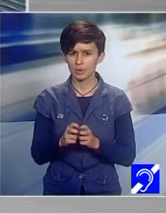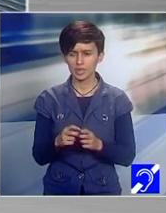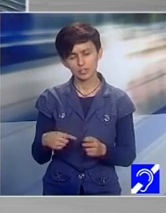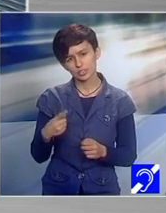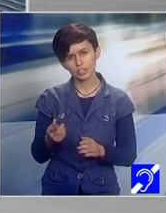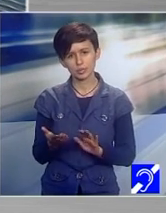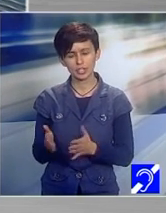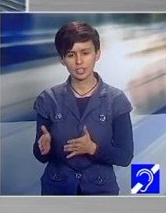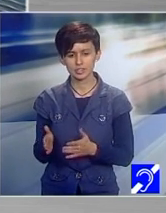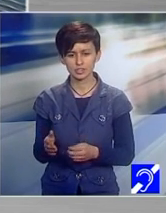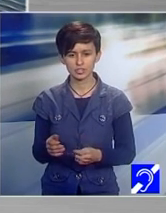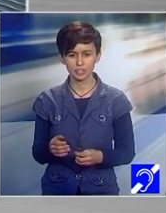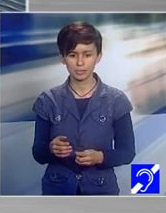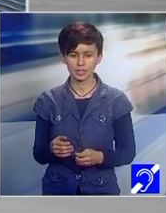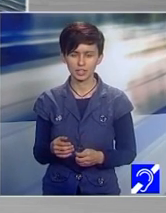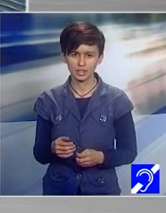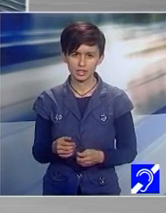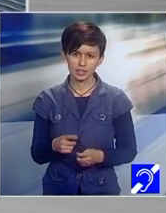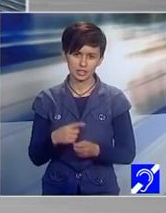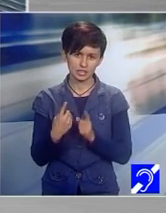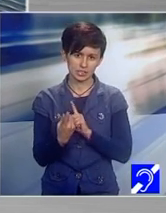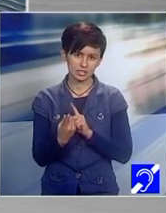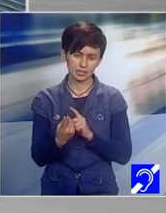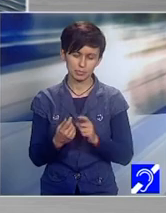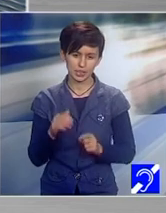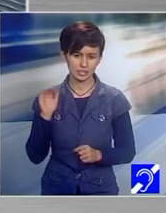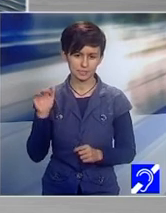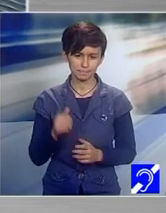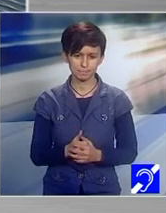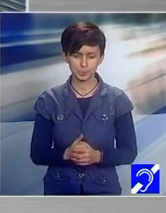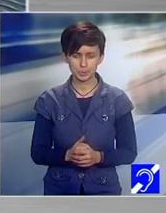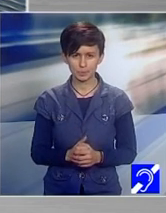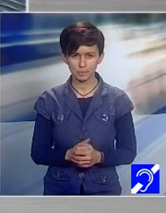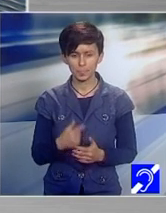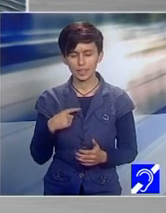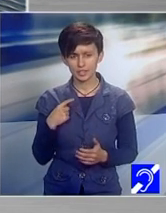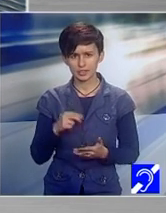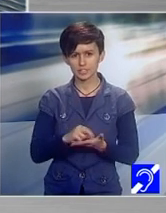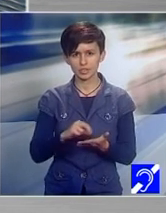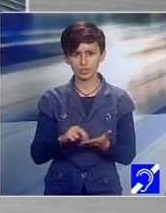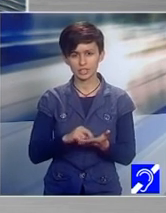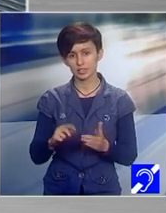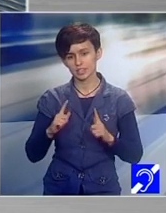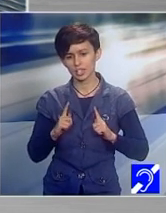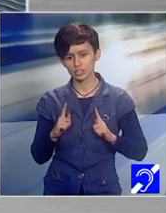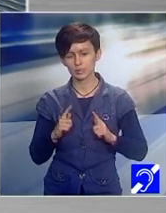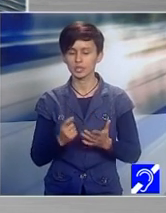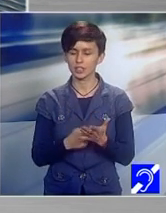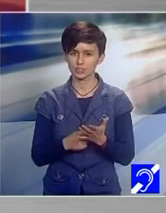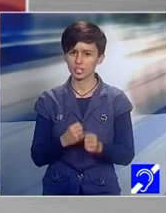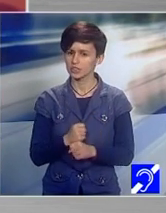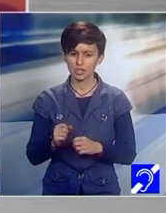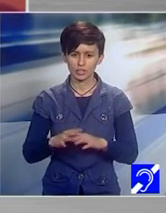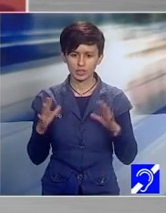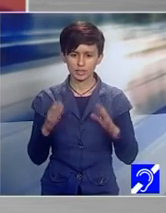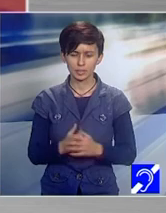Exact. Pentru că înțeleg că cererea e destul de mare. Deci să stă în așteptare. Lista de așteptare? Da. Avem lista de așteptare, sigur. Mai ales acum, dacă cât timp am